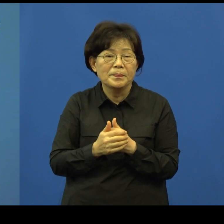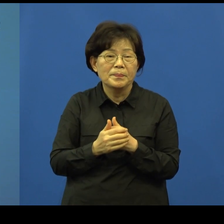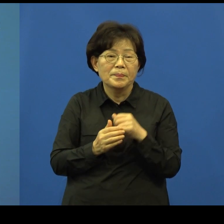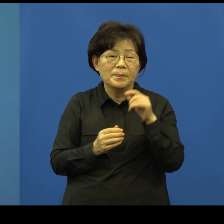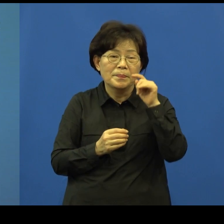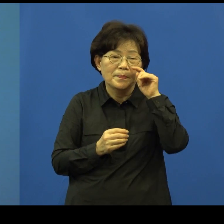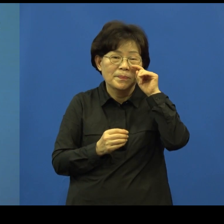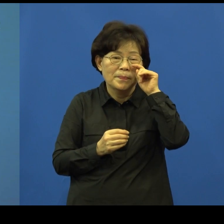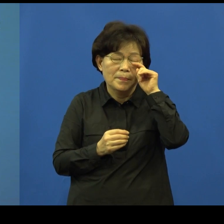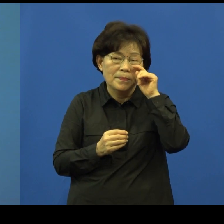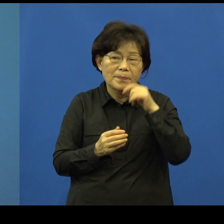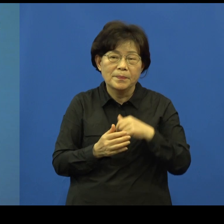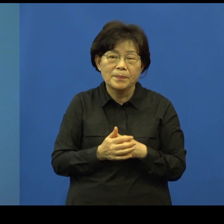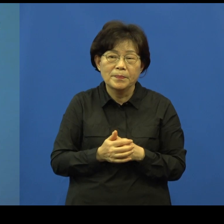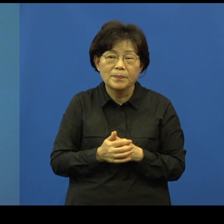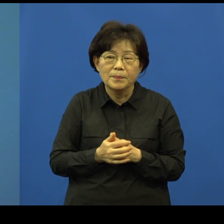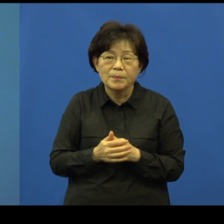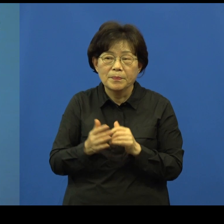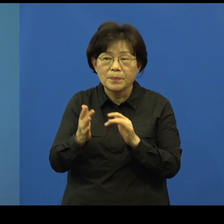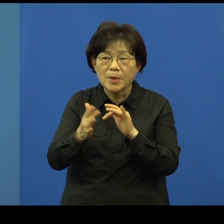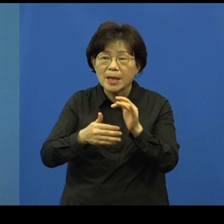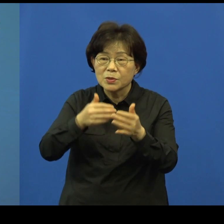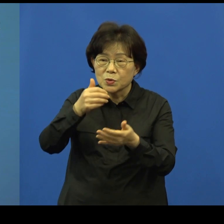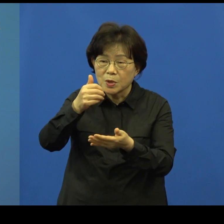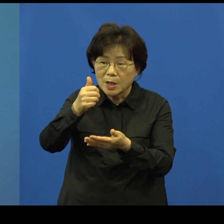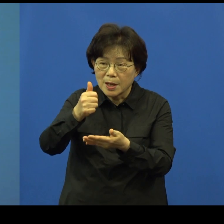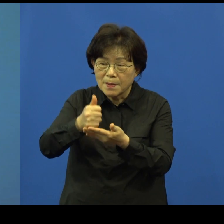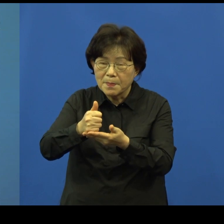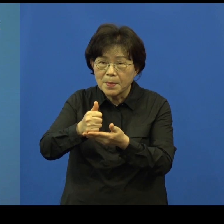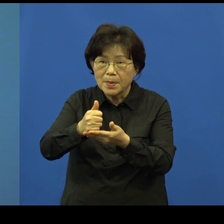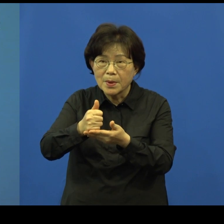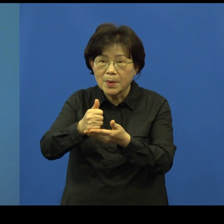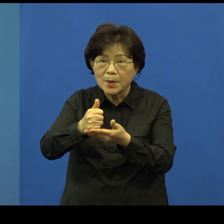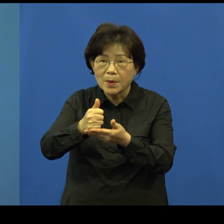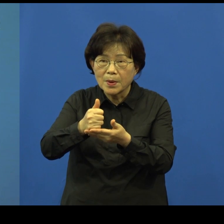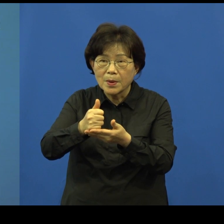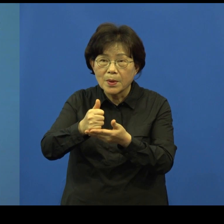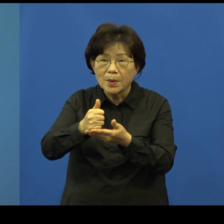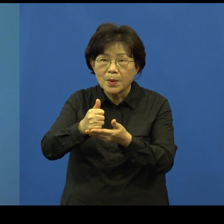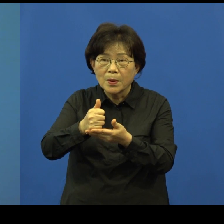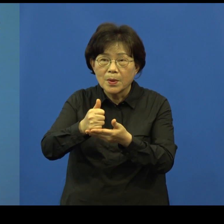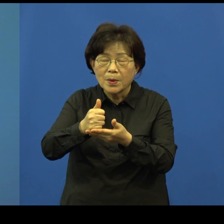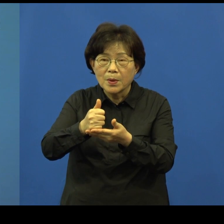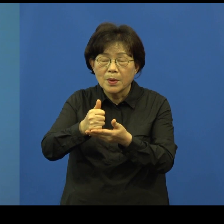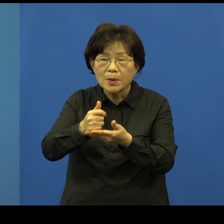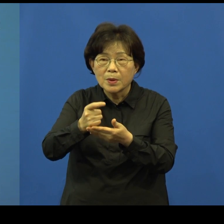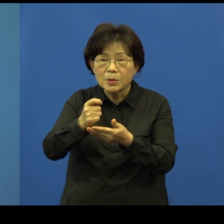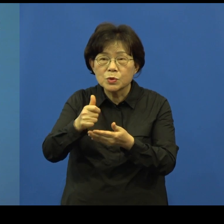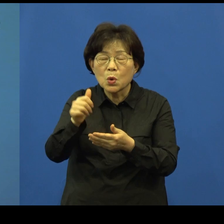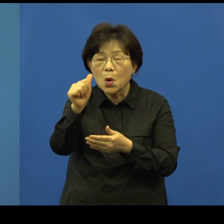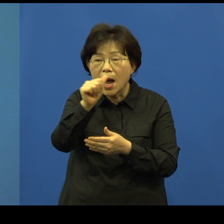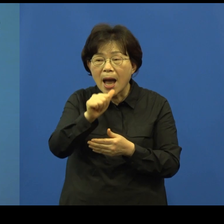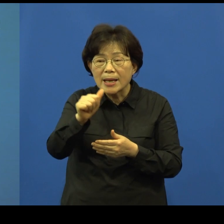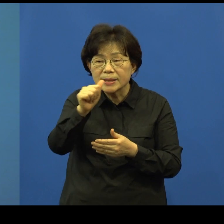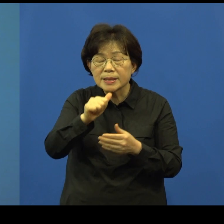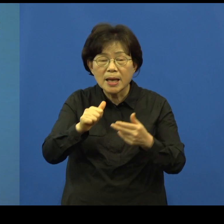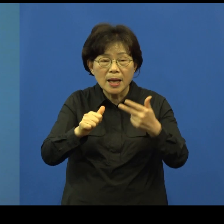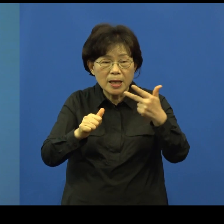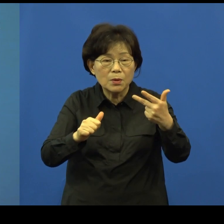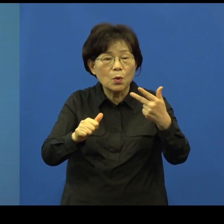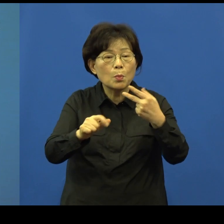사람. 여러분, 예수님은 소아시아 일곱 교회